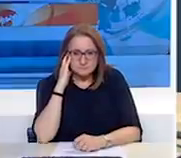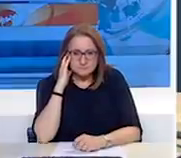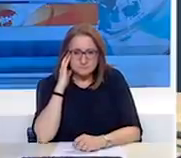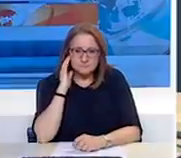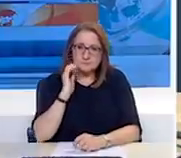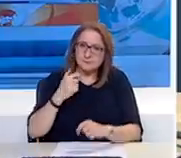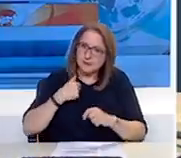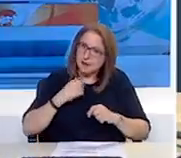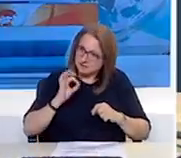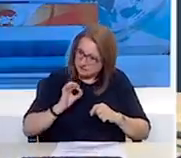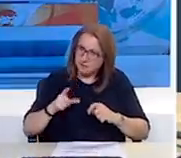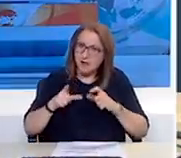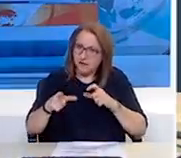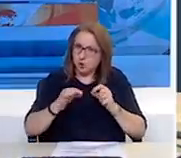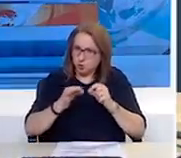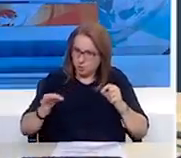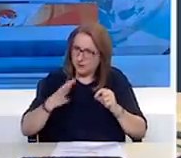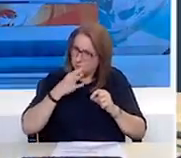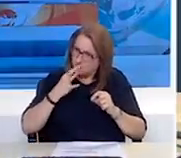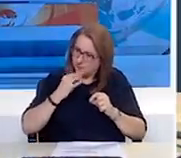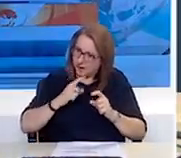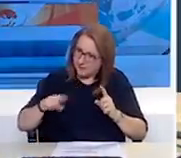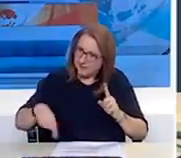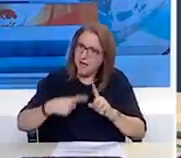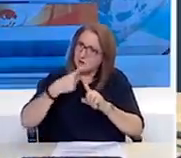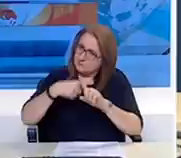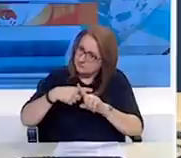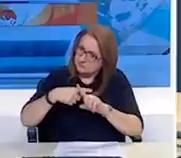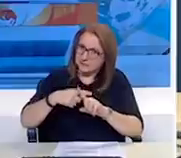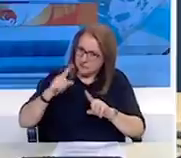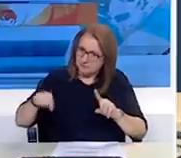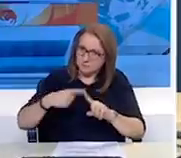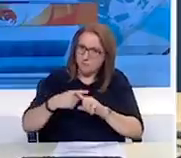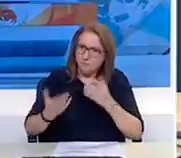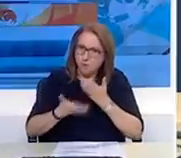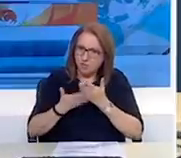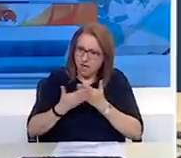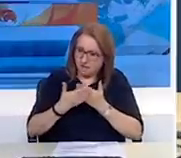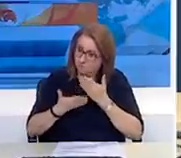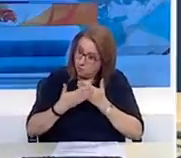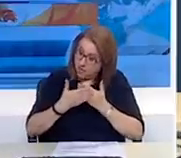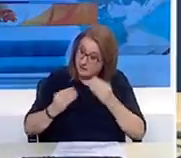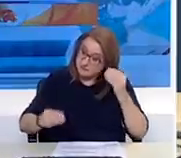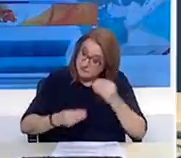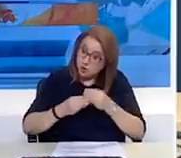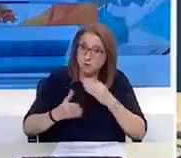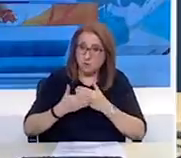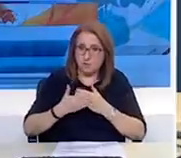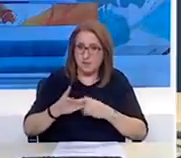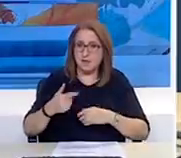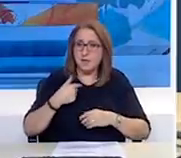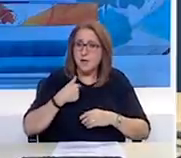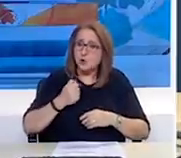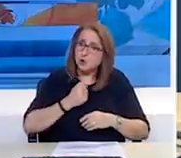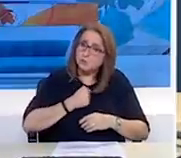Τη θεωρούν συμπληρωματικό μέτρο και μερικοί λένε ότι μπορεί να αυξήσει και τον κίνδυνο να τη χρησιμοποιήσει σωστά. Χρειάζεται προσοχή. Εγώ νομίζω θα τον περιορίσει ακόμα περισσότερο